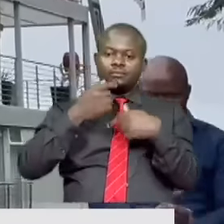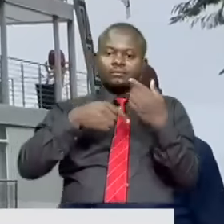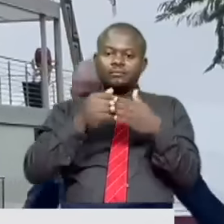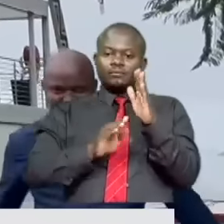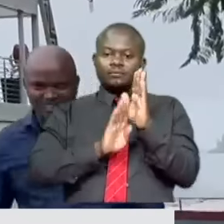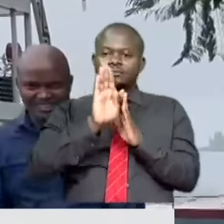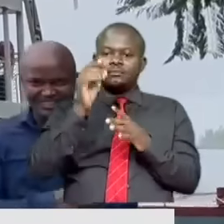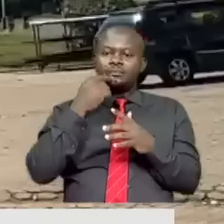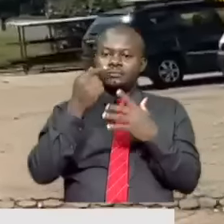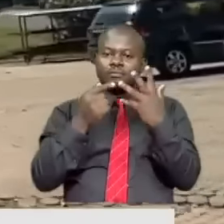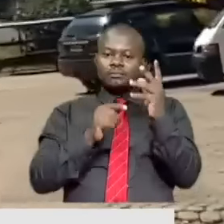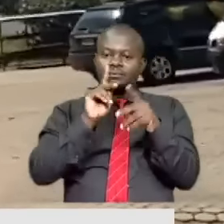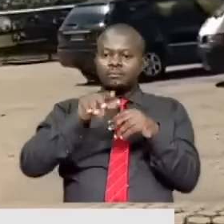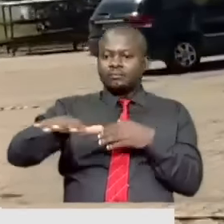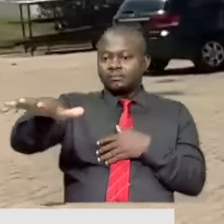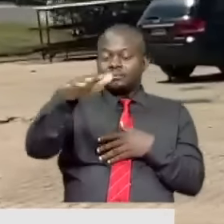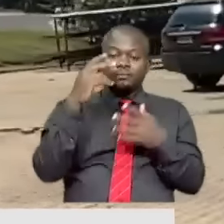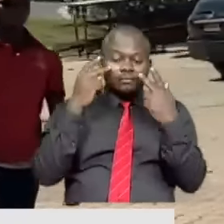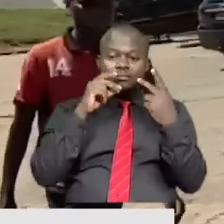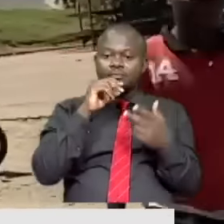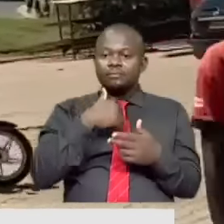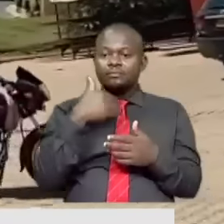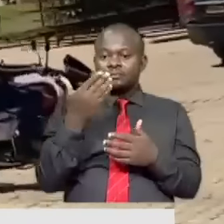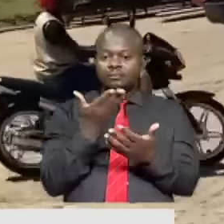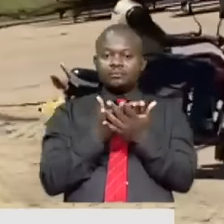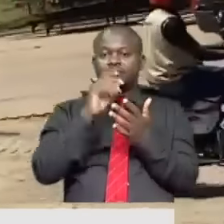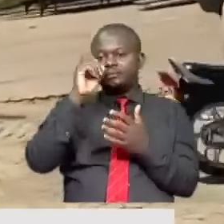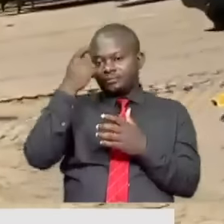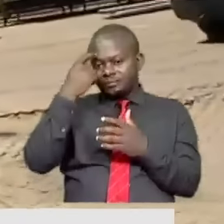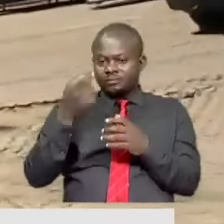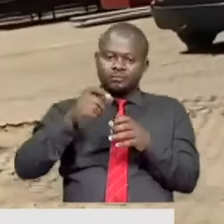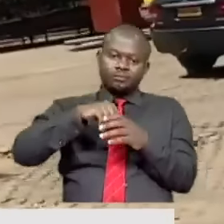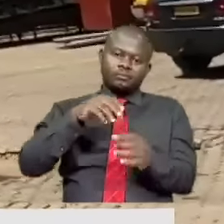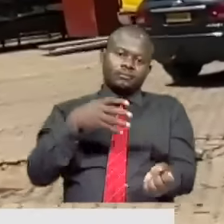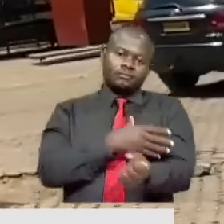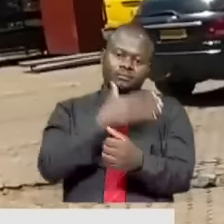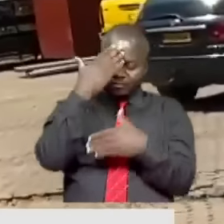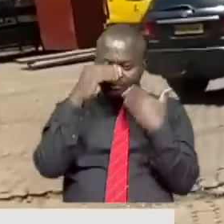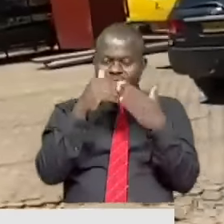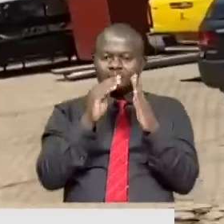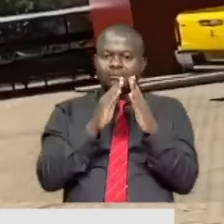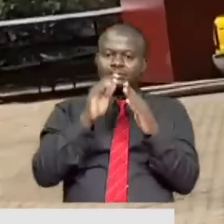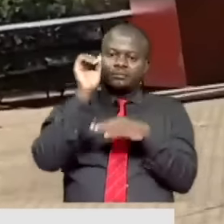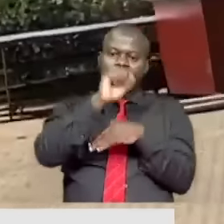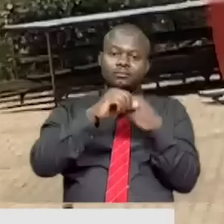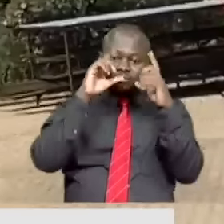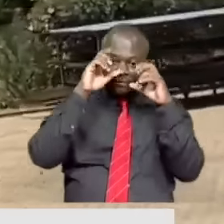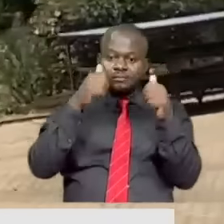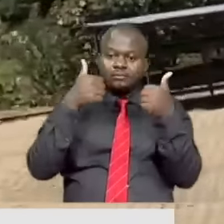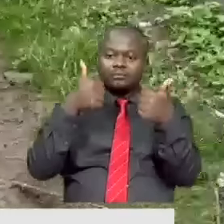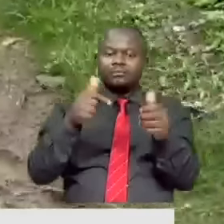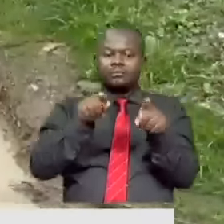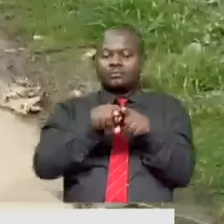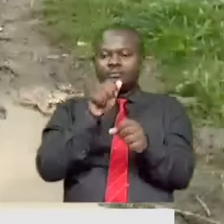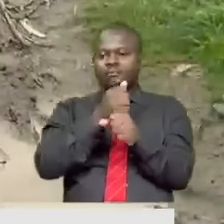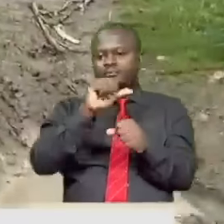iterambere hari ibyo abaturage b'i Karongi babona udafite bagasaba leta ko yakongeramo ingufu kugira ngo uyu mujyi urusheho kugira isura nziza nk'uko biri